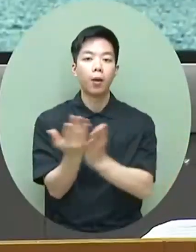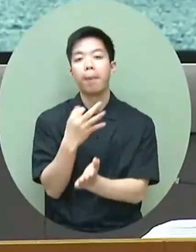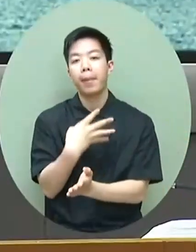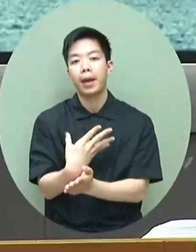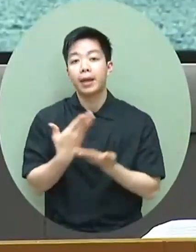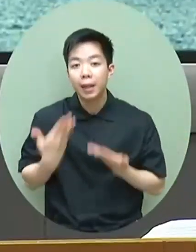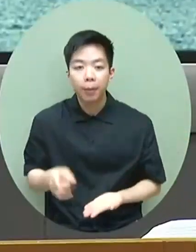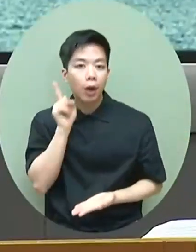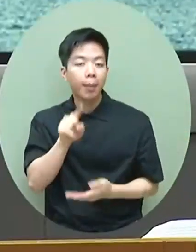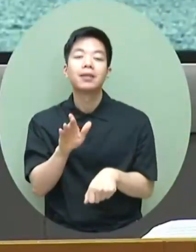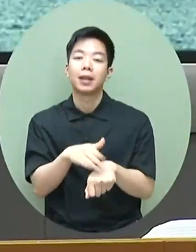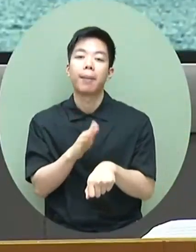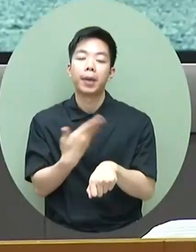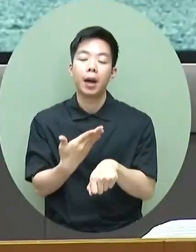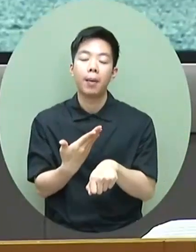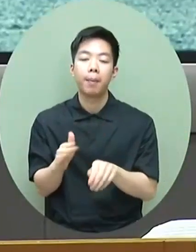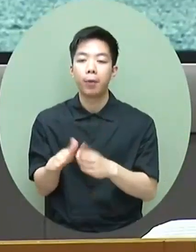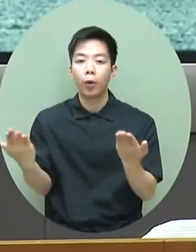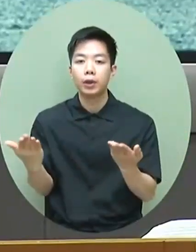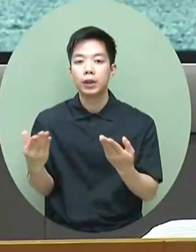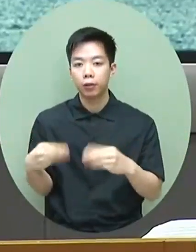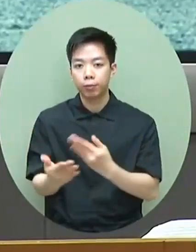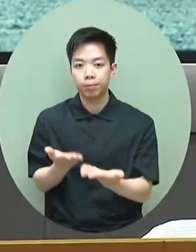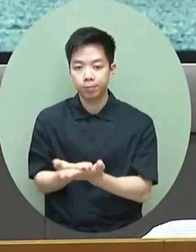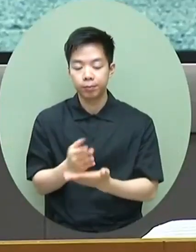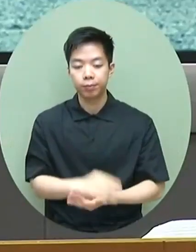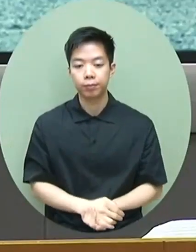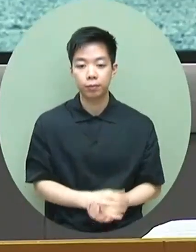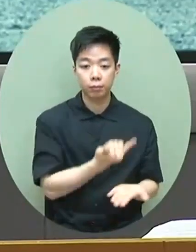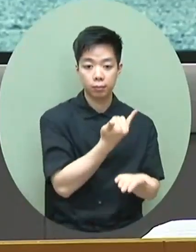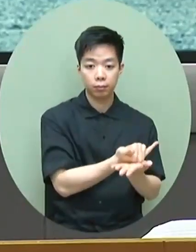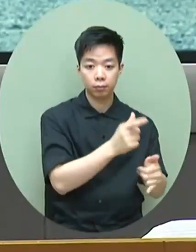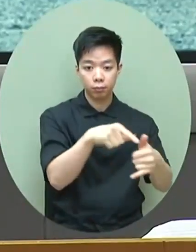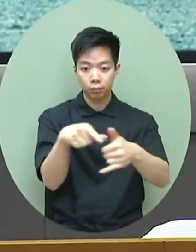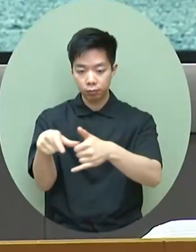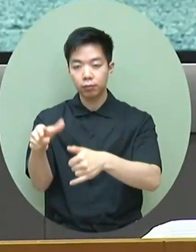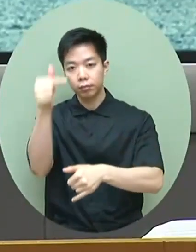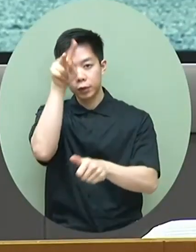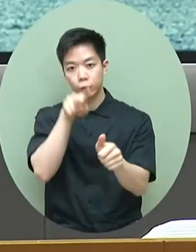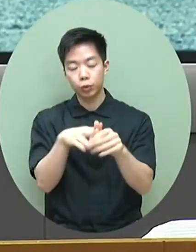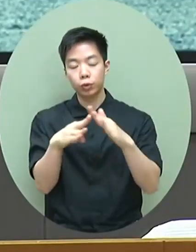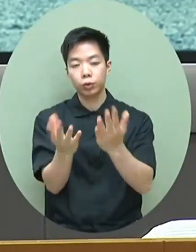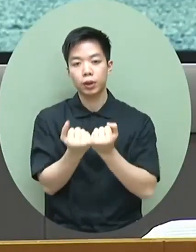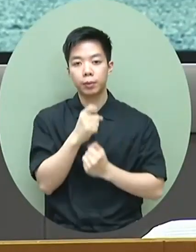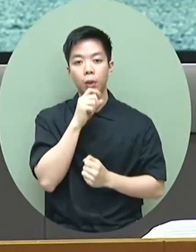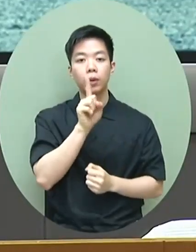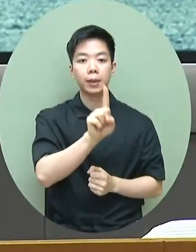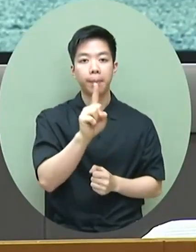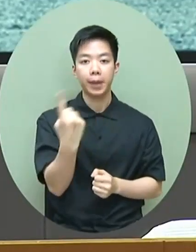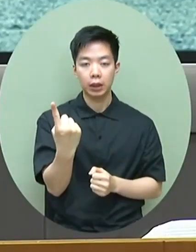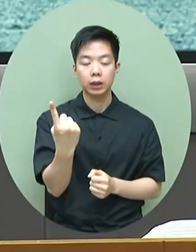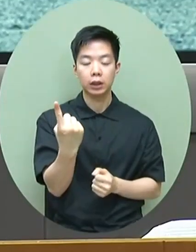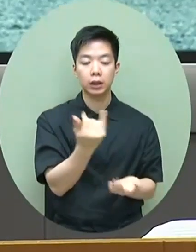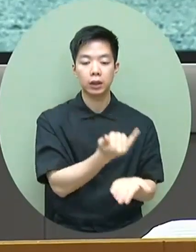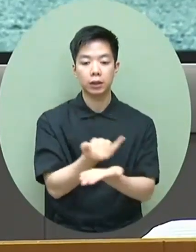咁喺死亡個案入邊咧，就係、是、醫管局就申報咗11宗嘅死亡個案，係喺28日內係